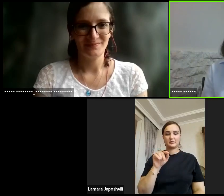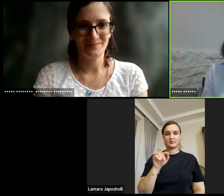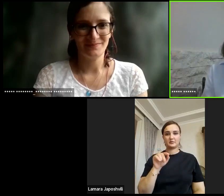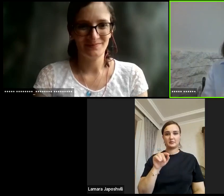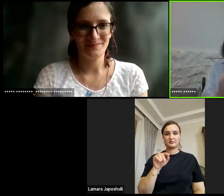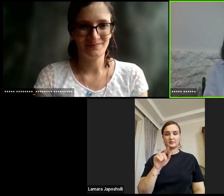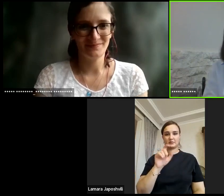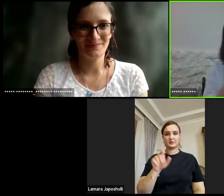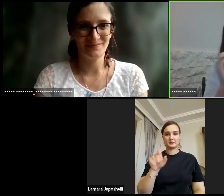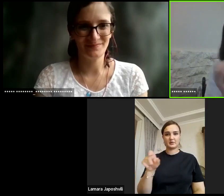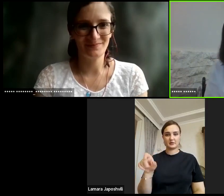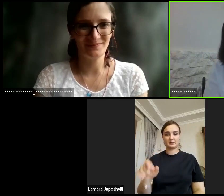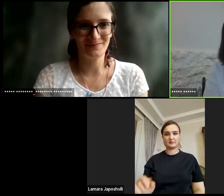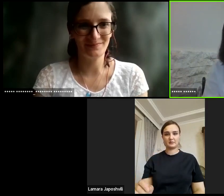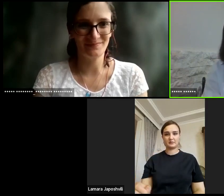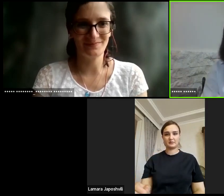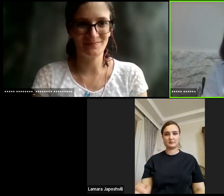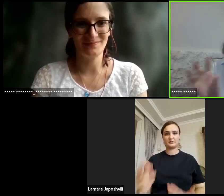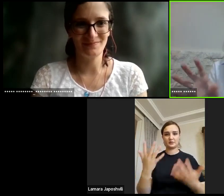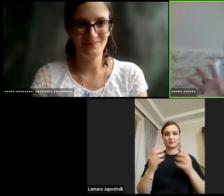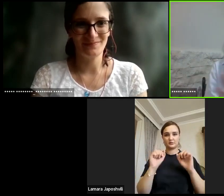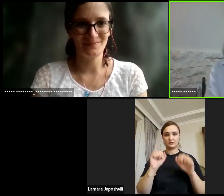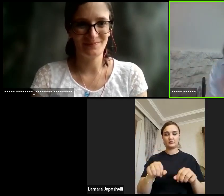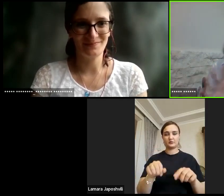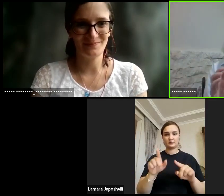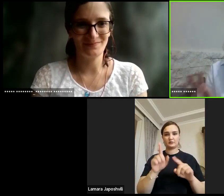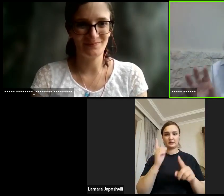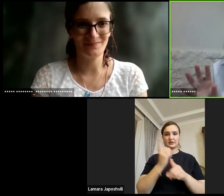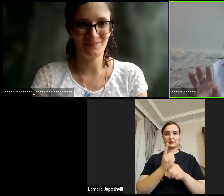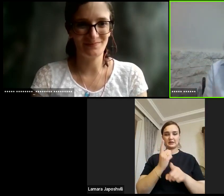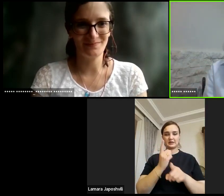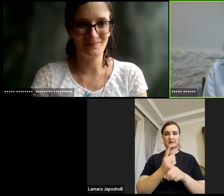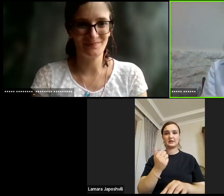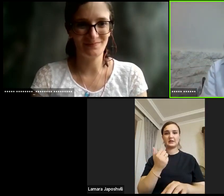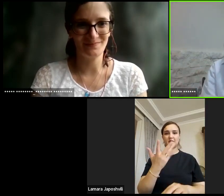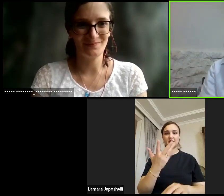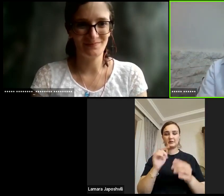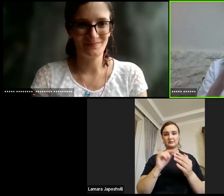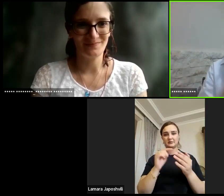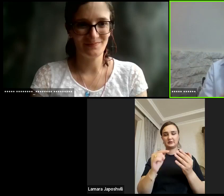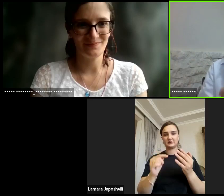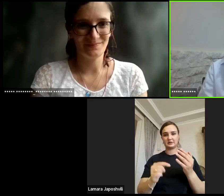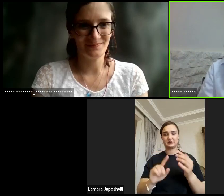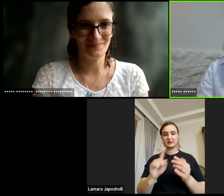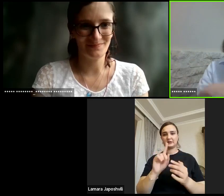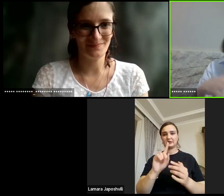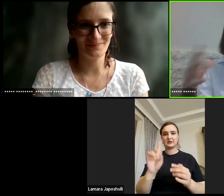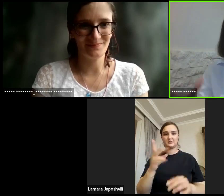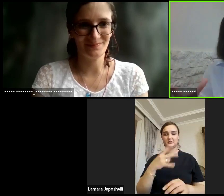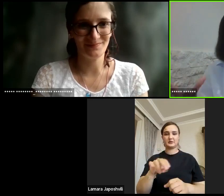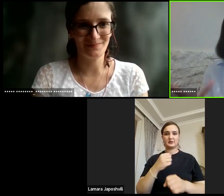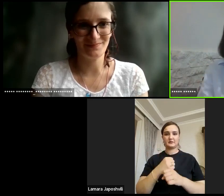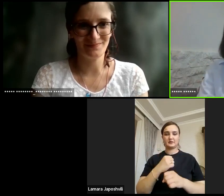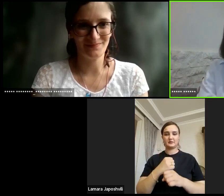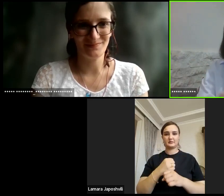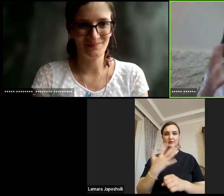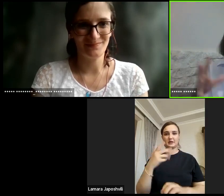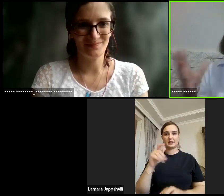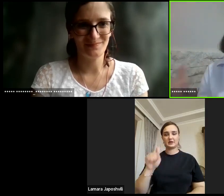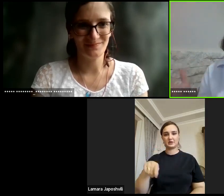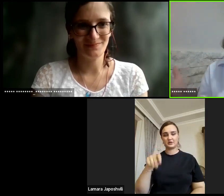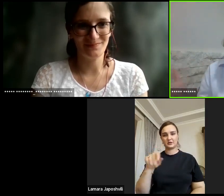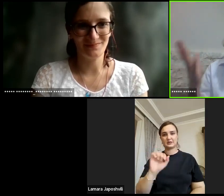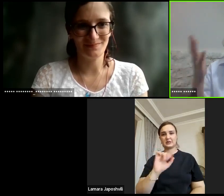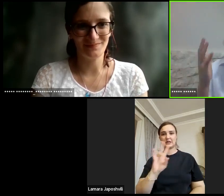მომხმარებლები. თუ შეგვიძლია ესეთი აკრძალვების, რამდენიმეს გამოყოფა, რა არ უნდა გავაკეთოთ, თქვათ, ხელჯოხის ან